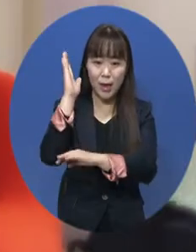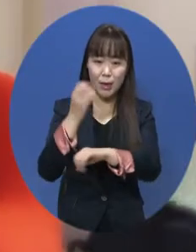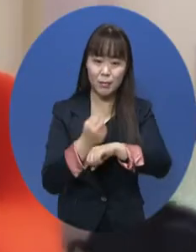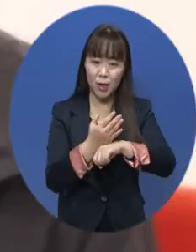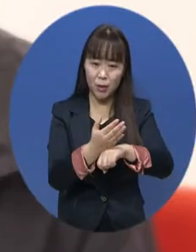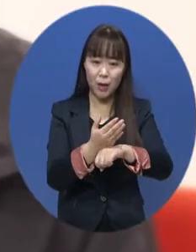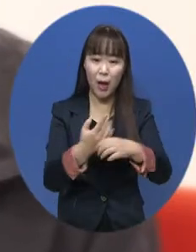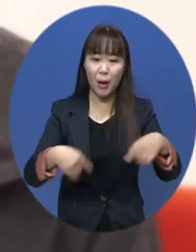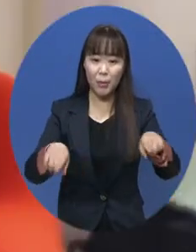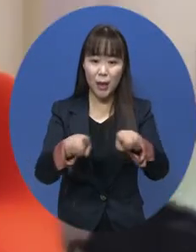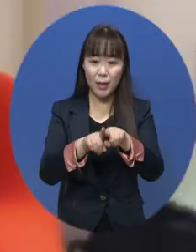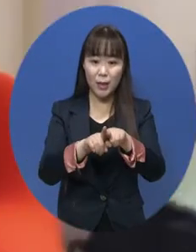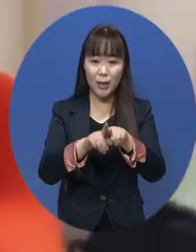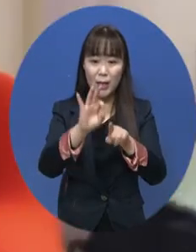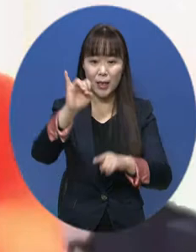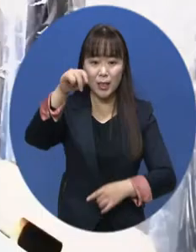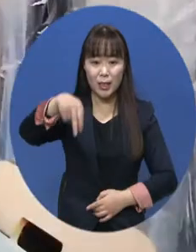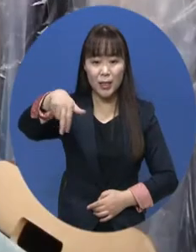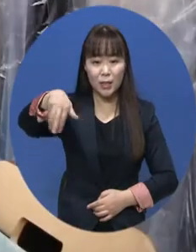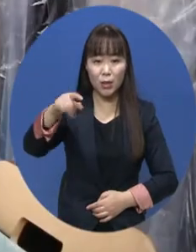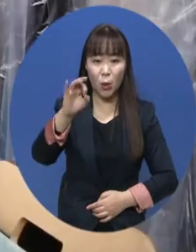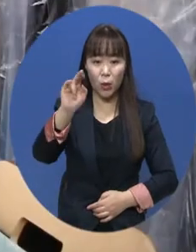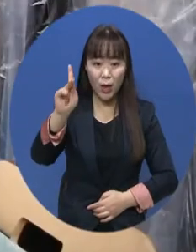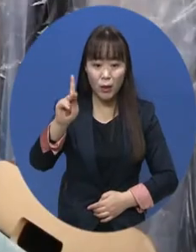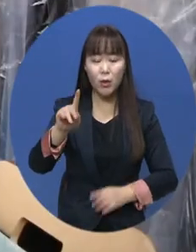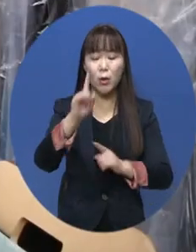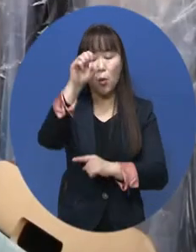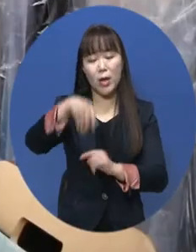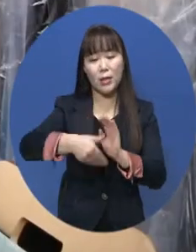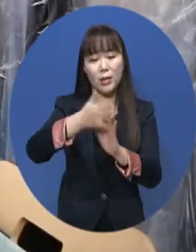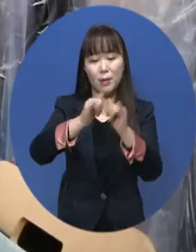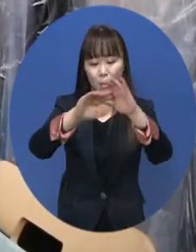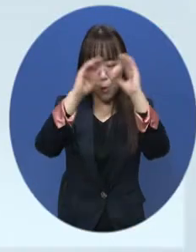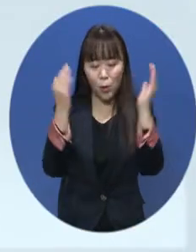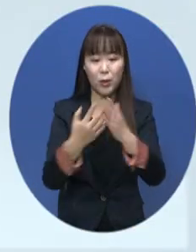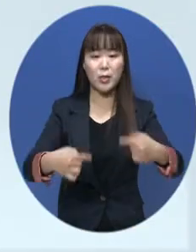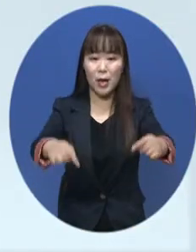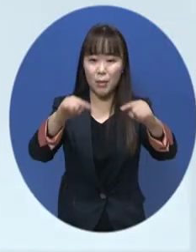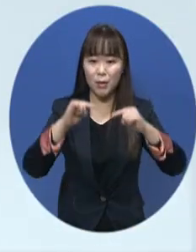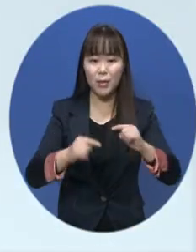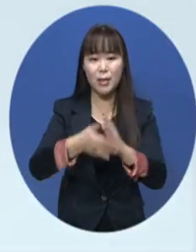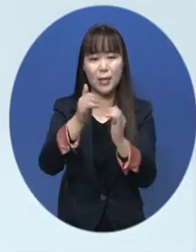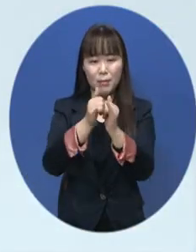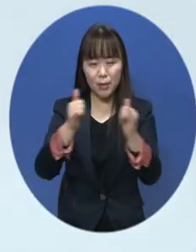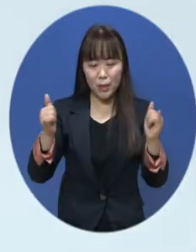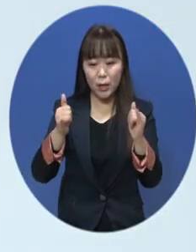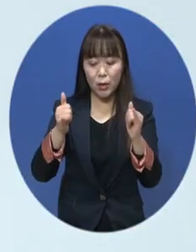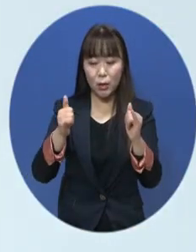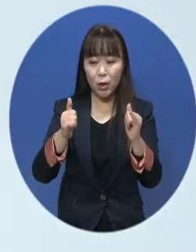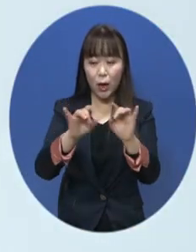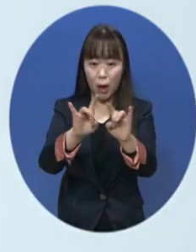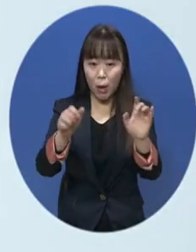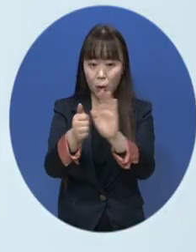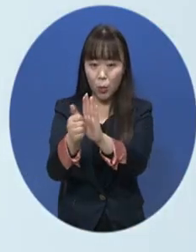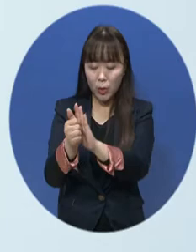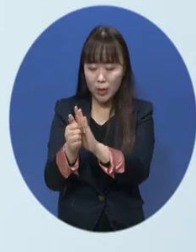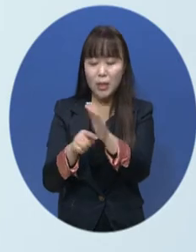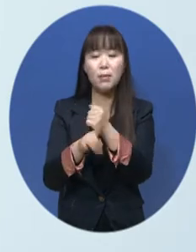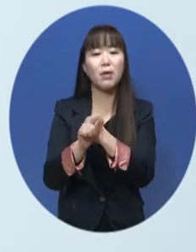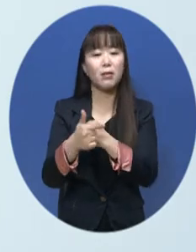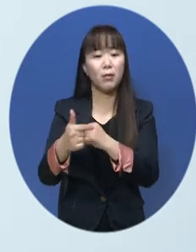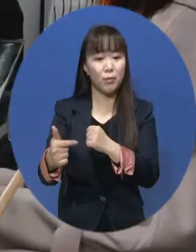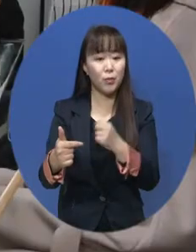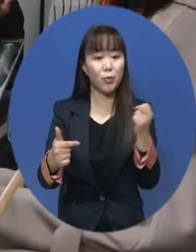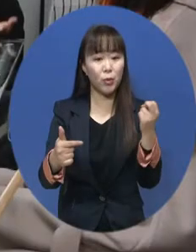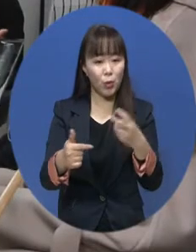활동해온 이초케이는 고향 시민 모두 함께 참여하여 시민이 시민을 돕는 것에 큰 의미를 두고